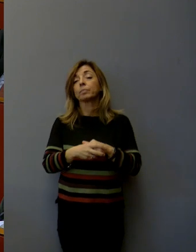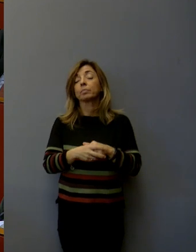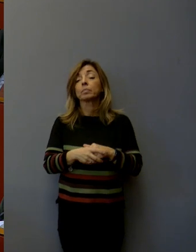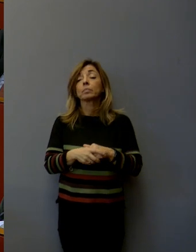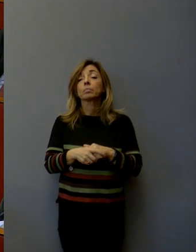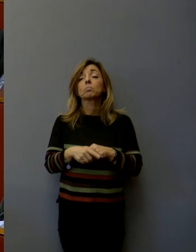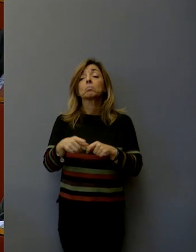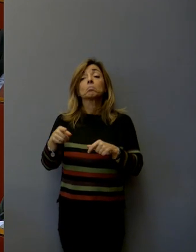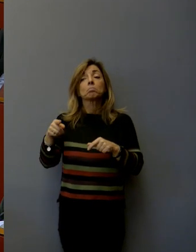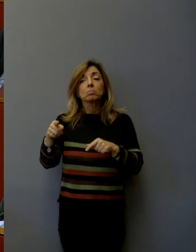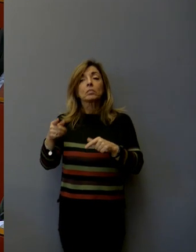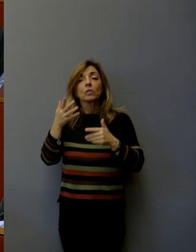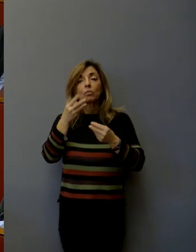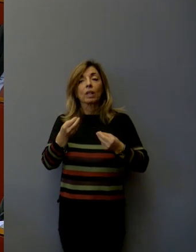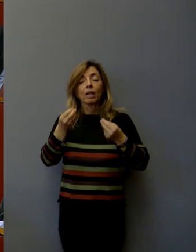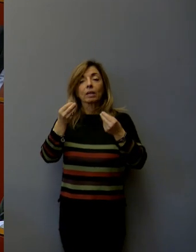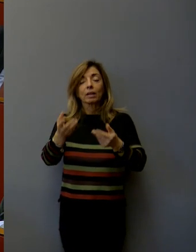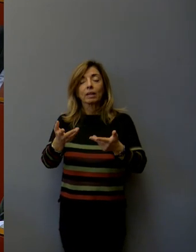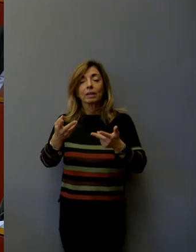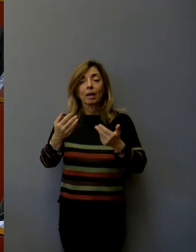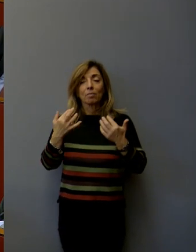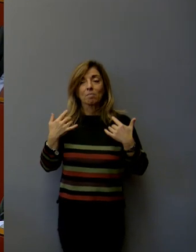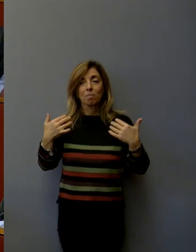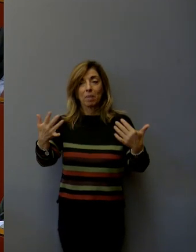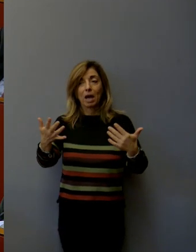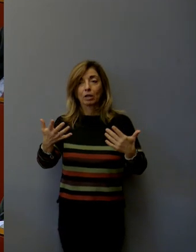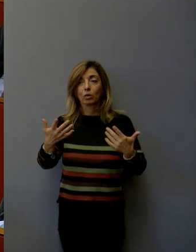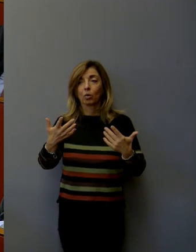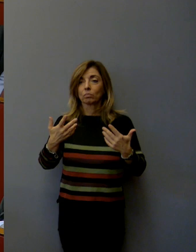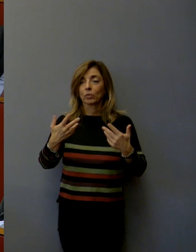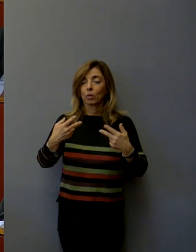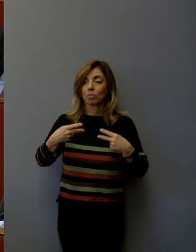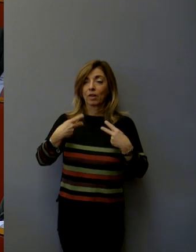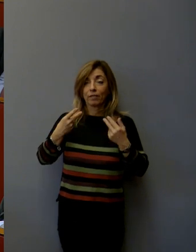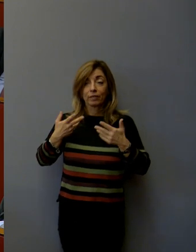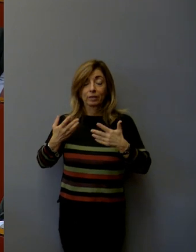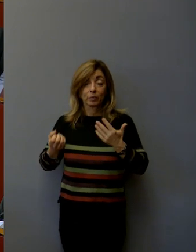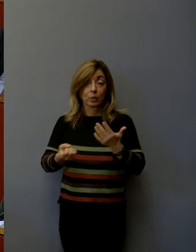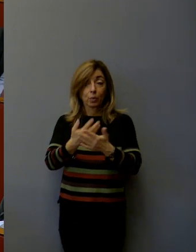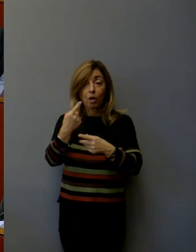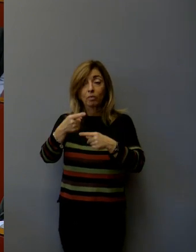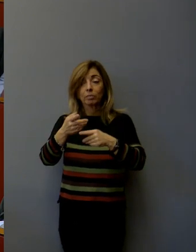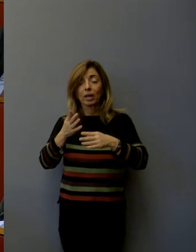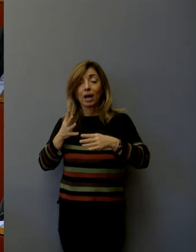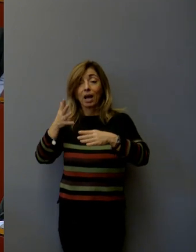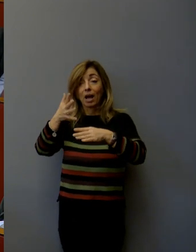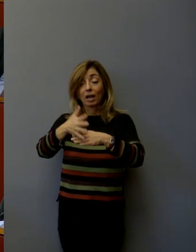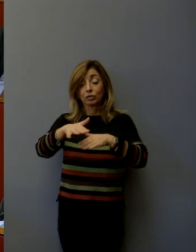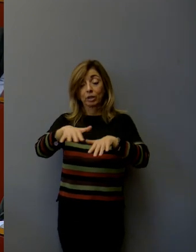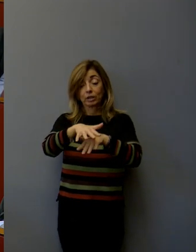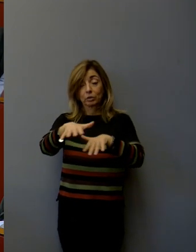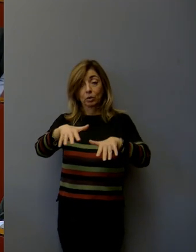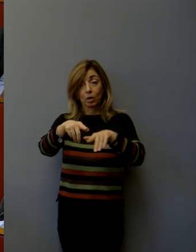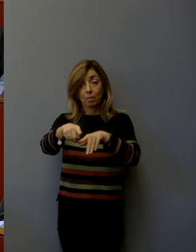dare di nuova vita a questo parco per fare in modo che ci sia un accesso sistemare per restituire il parco alla cittadinanza